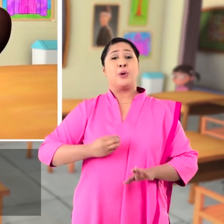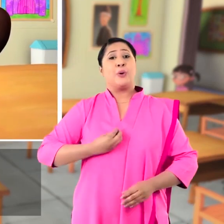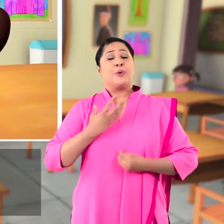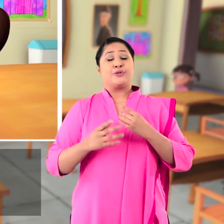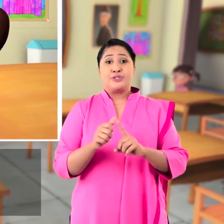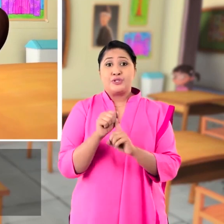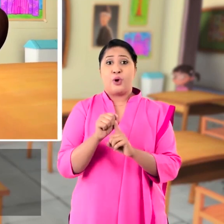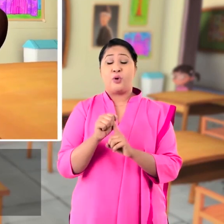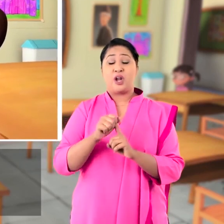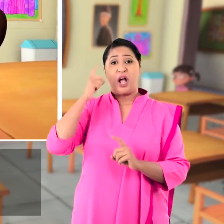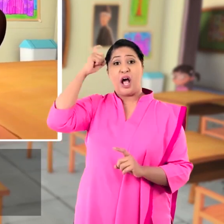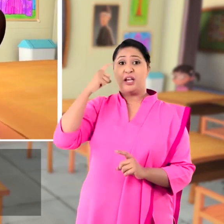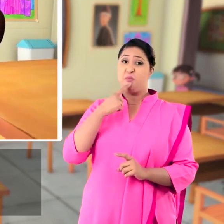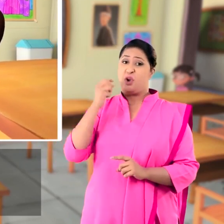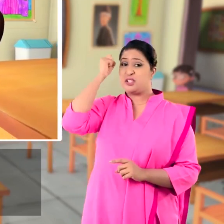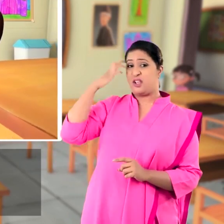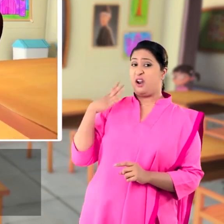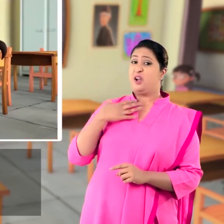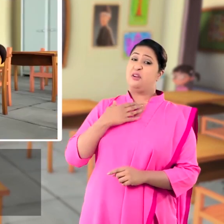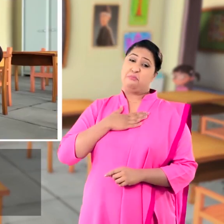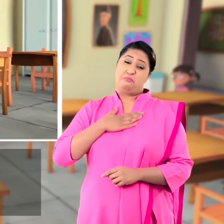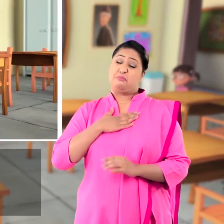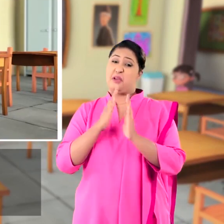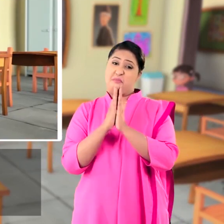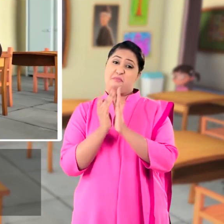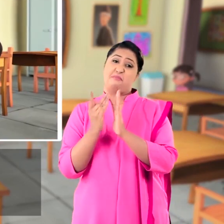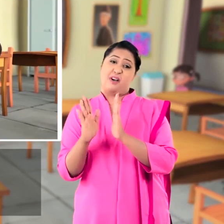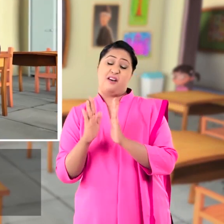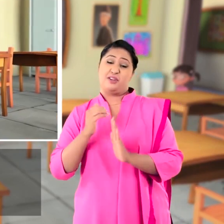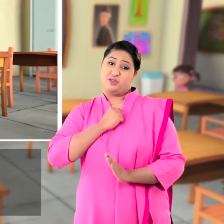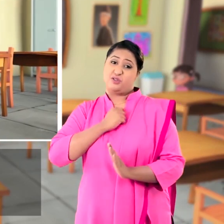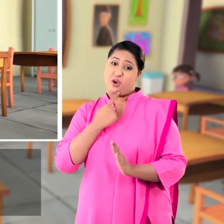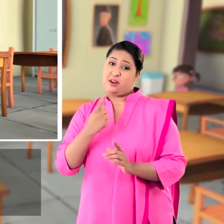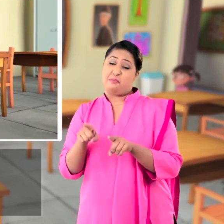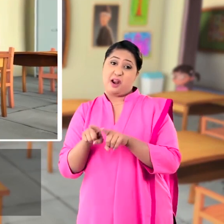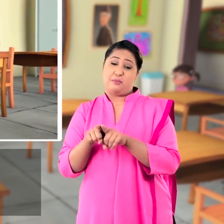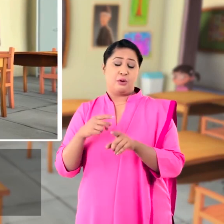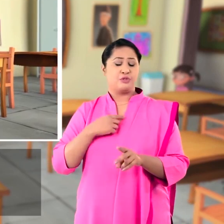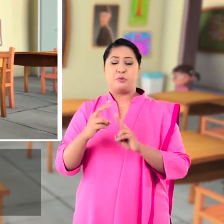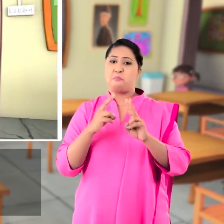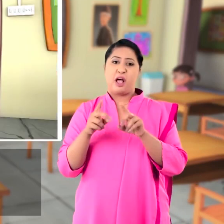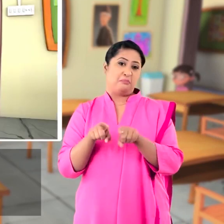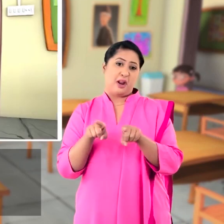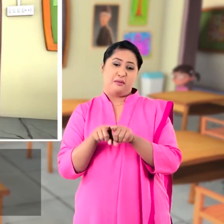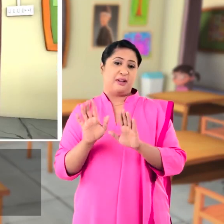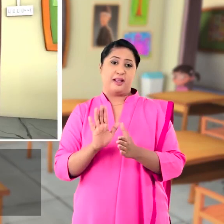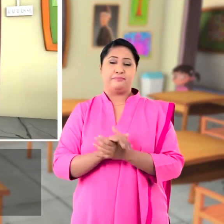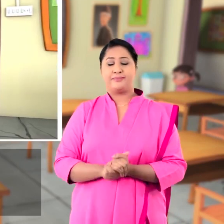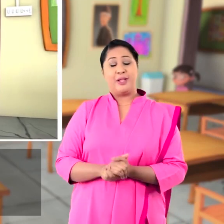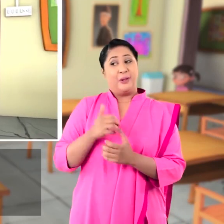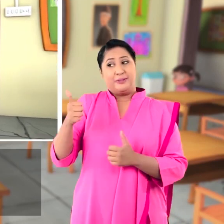आई एम सॉरी, मैंने तुम्हारे से बदतमीजी की है। अली, मैं भी, मुझे ऐसे बातें नहीं करनी चाहिए थी। चलो